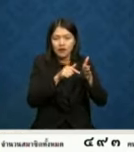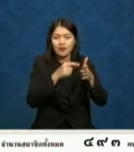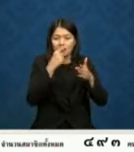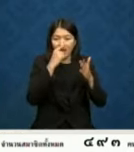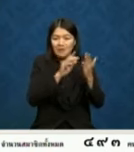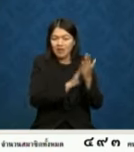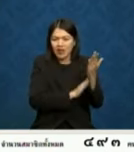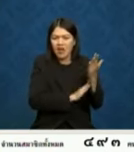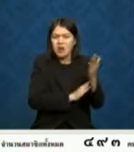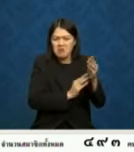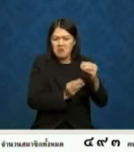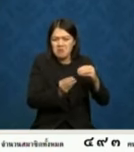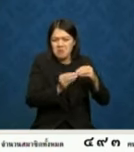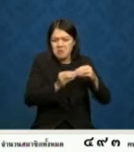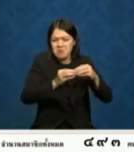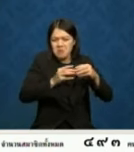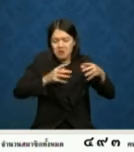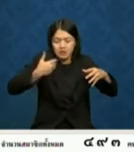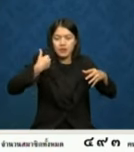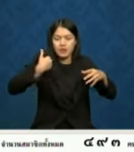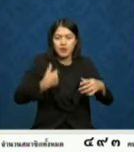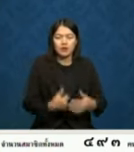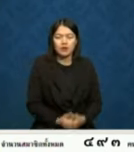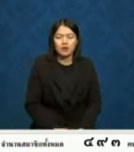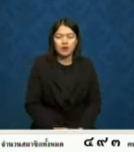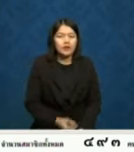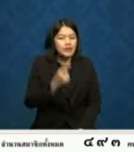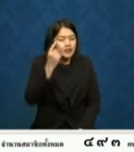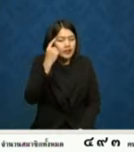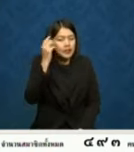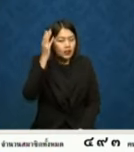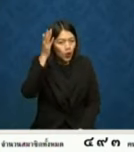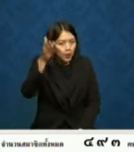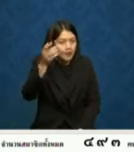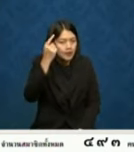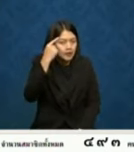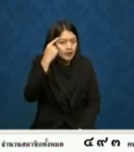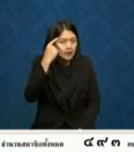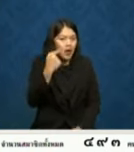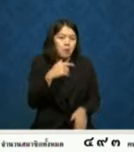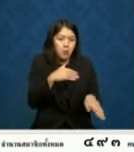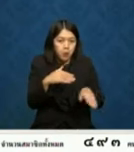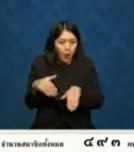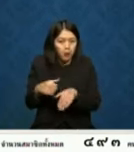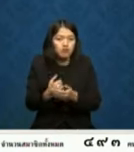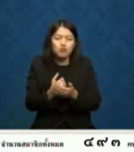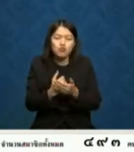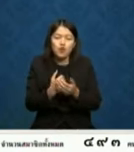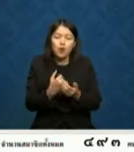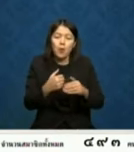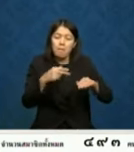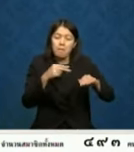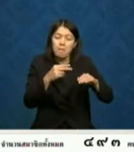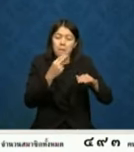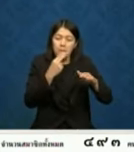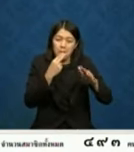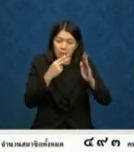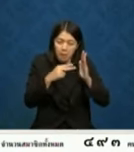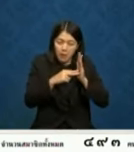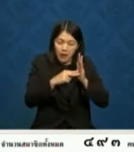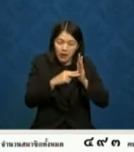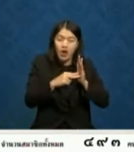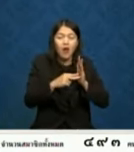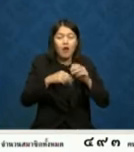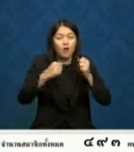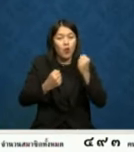ประเทศไทยก็เพิ่มขึ้นมาอย่างมีนัยยะสำคัญและมีความเชื่อมั่นได้ครับว่าเรามีความพร้อมรองรับกับเอ่อสังคมที่จะเป็น